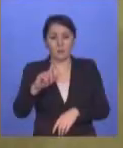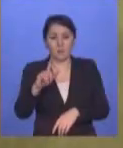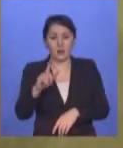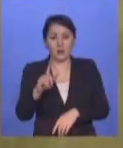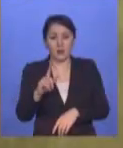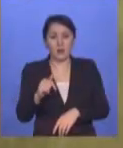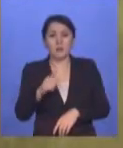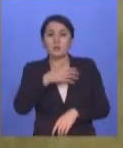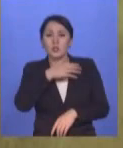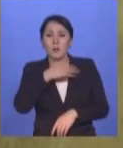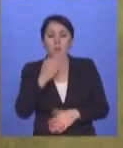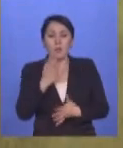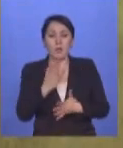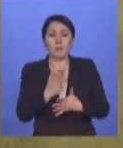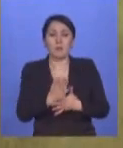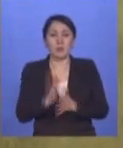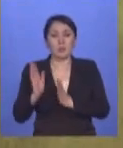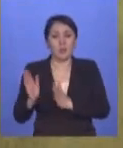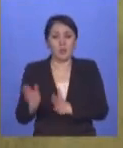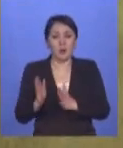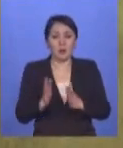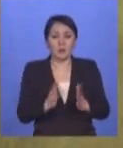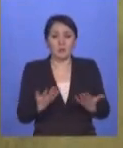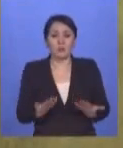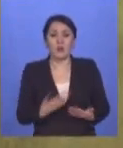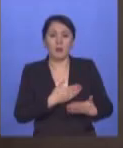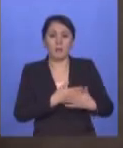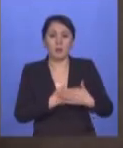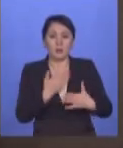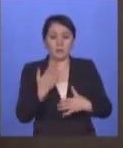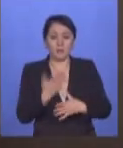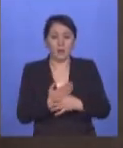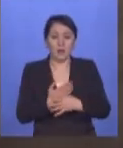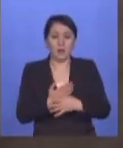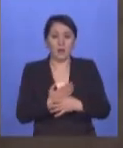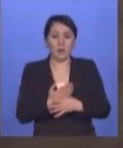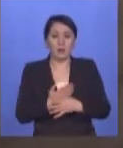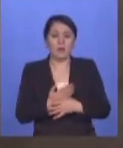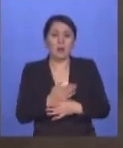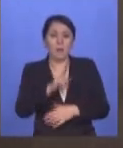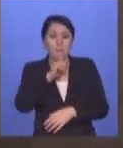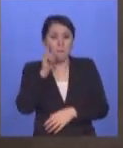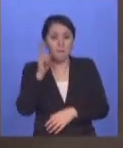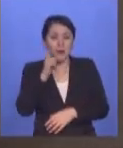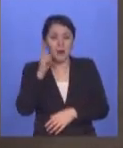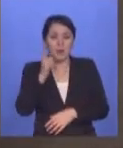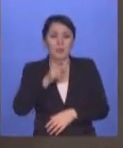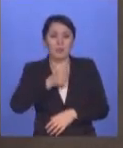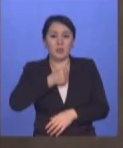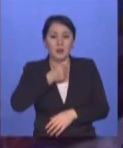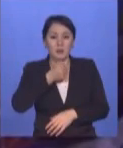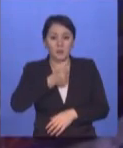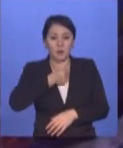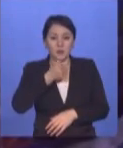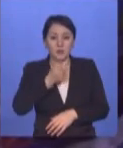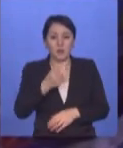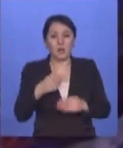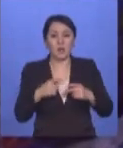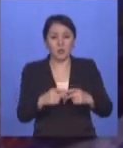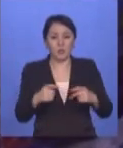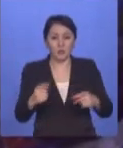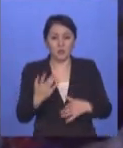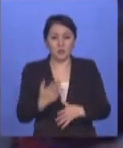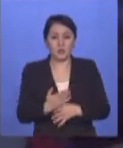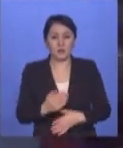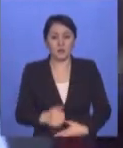Ал әкелген заттарды реттестіруге тұрғындарда белсене көмектесіп жатыр. Оның ішінде жасы үлкені де кішісі де бар. Я Милана,